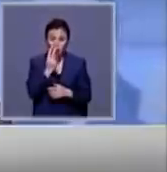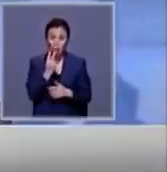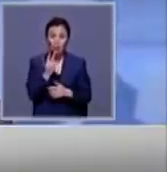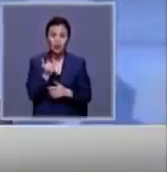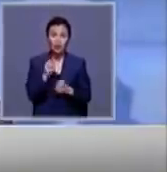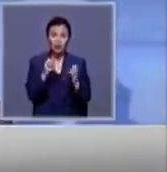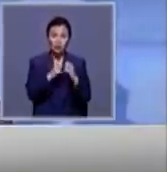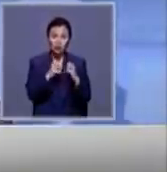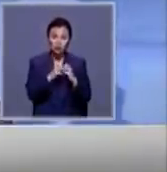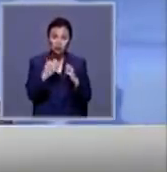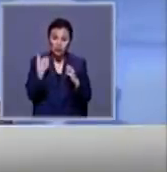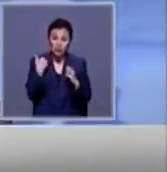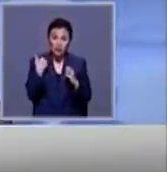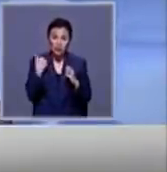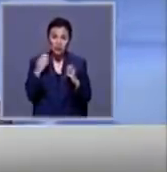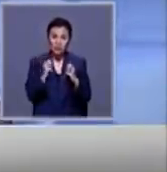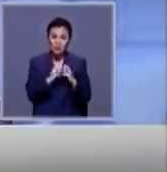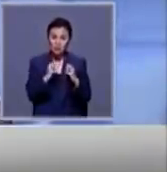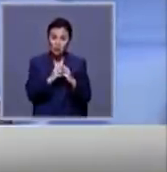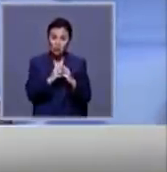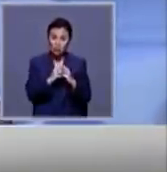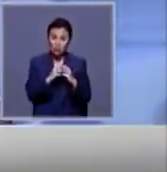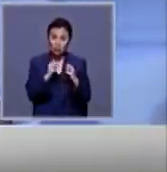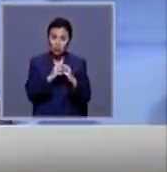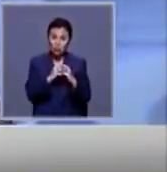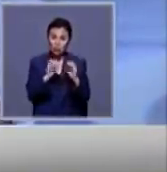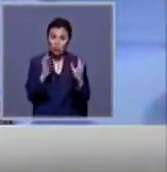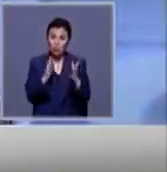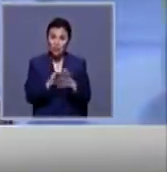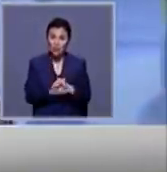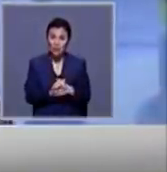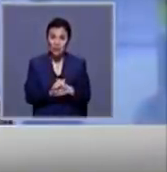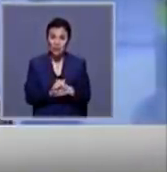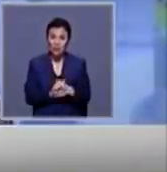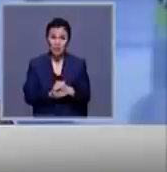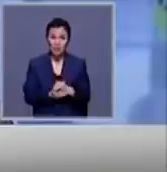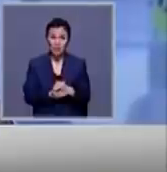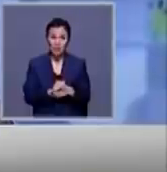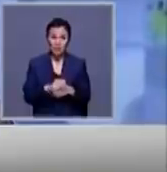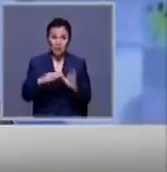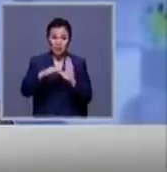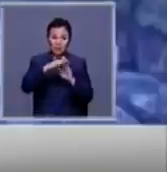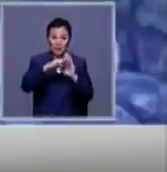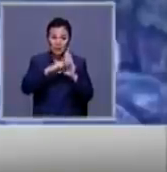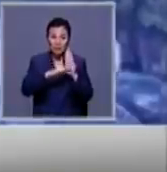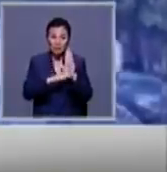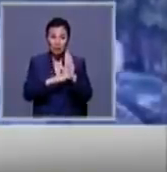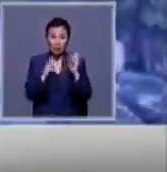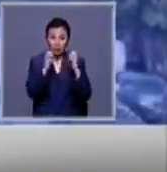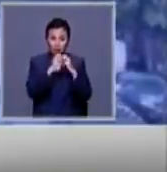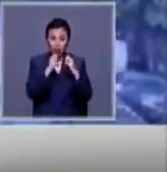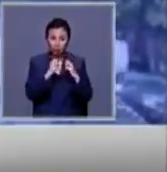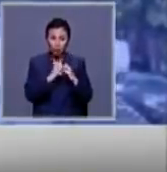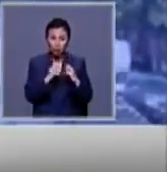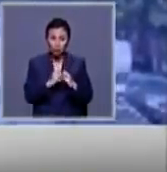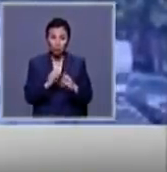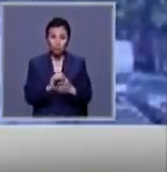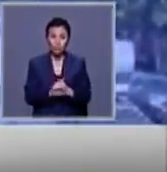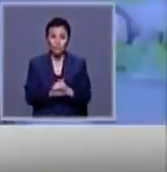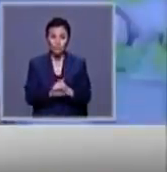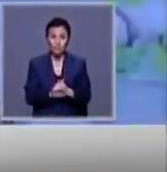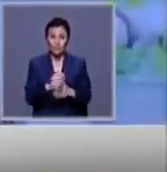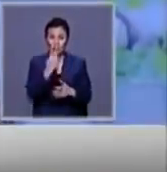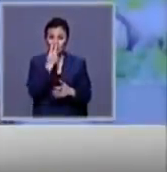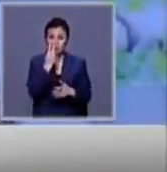ถามว่ายุ่งไหมไม่ยุ่งไม่ยุ่งเหรอผมก็คิดว่าในแต่ละขั้นตอนเนี่ยมันก็จะยุ่งอยู่นะ เอาก็ใช่ไง ค